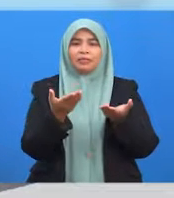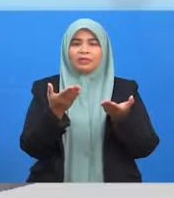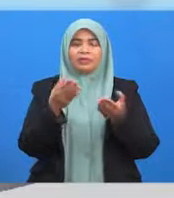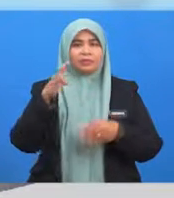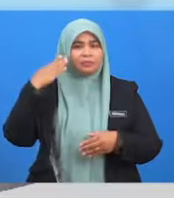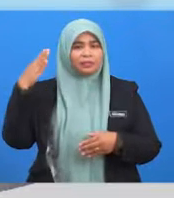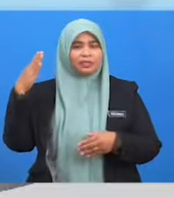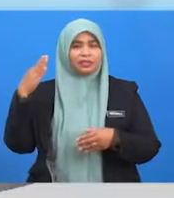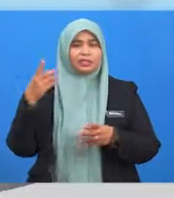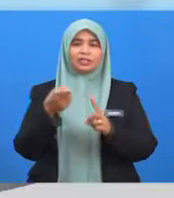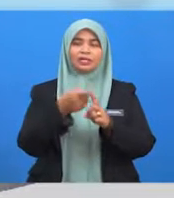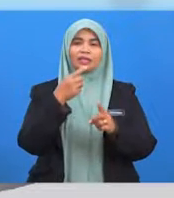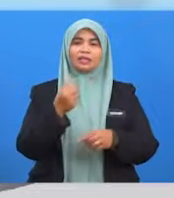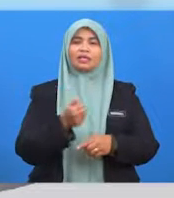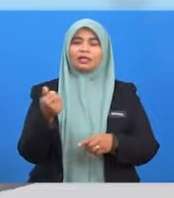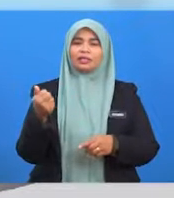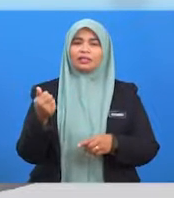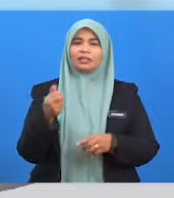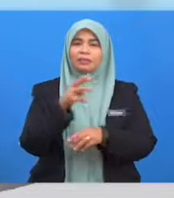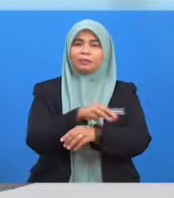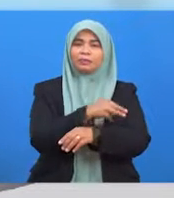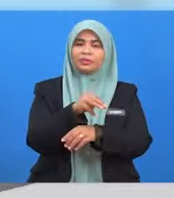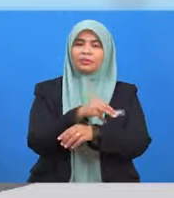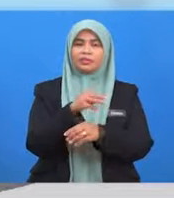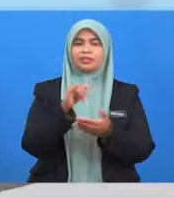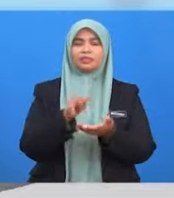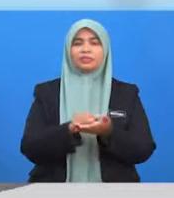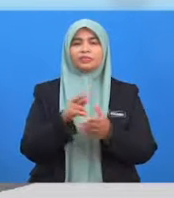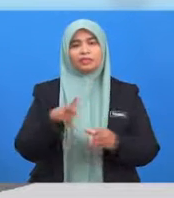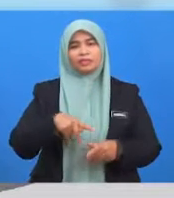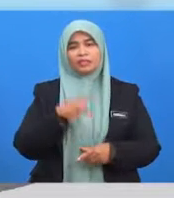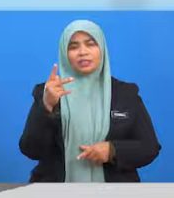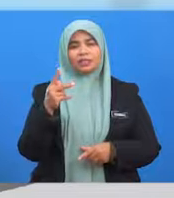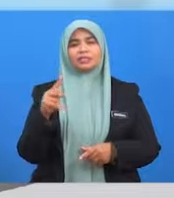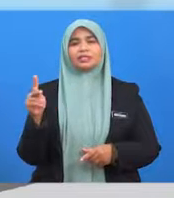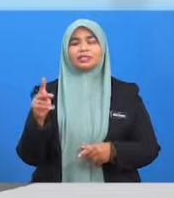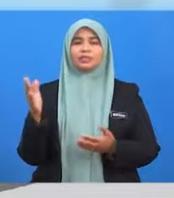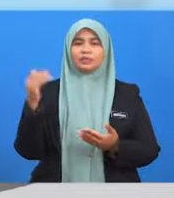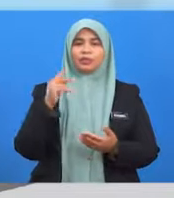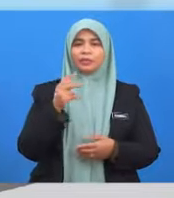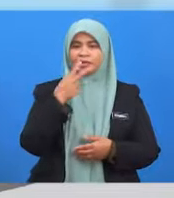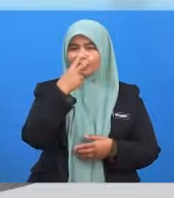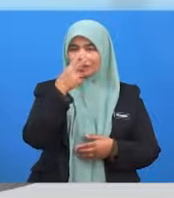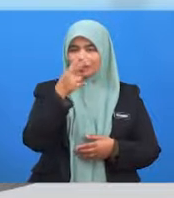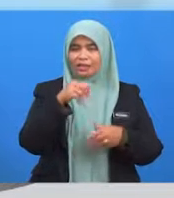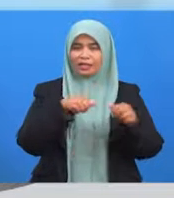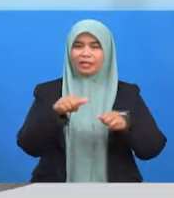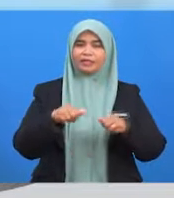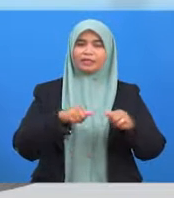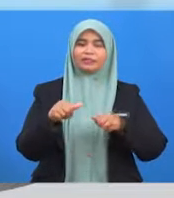bunyi dari alat muzik itu boleh dihasilkan. Jom kita lihat